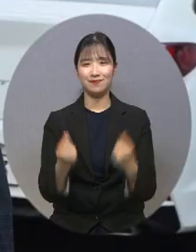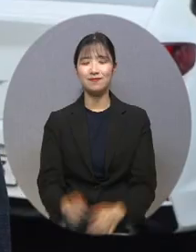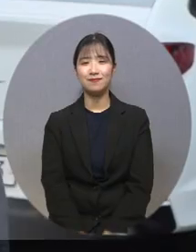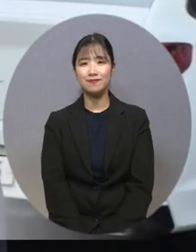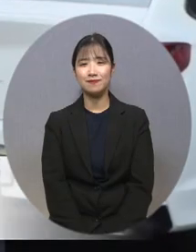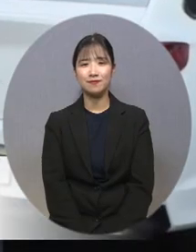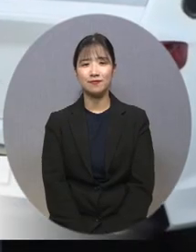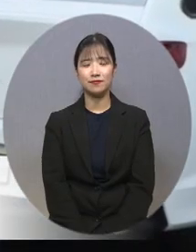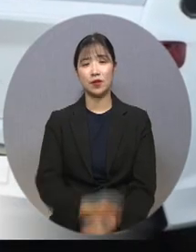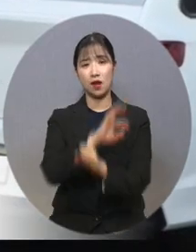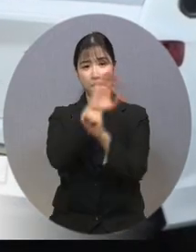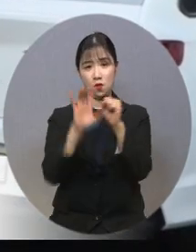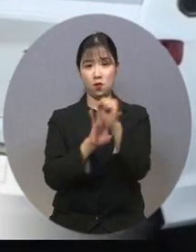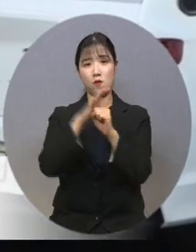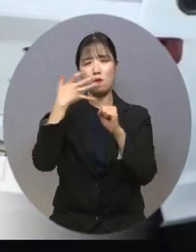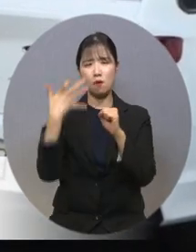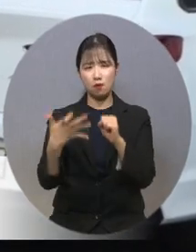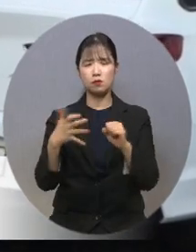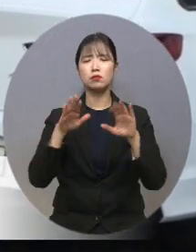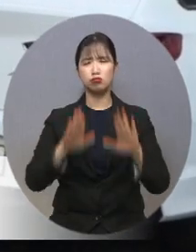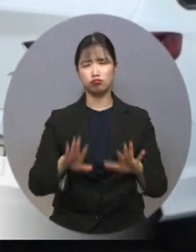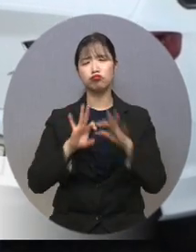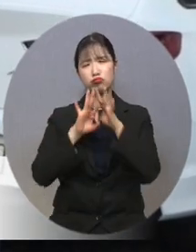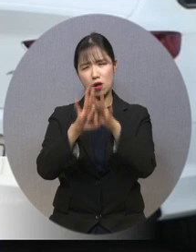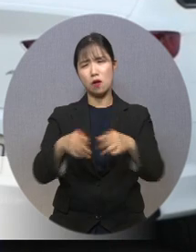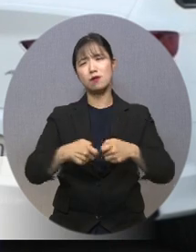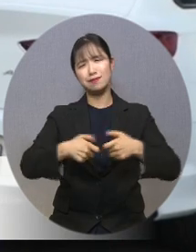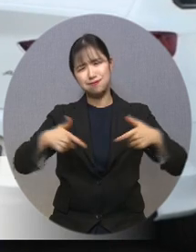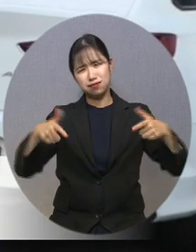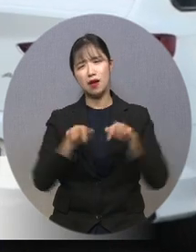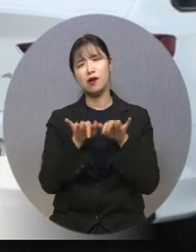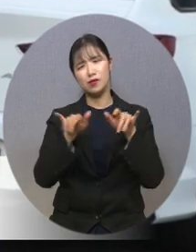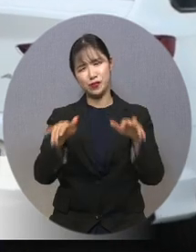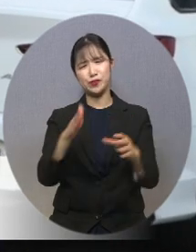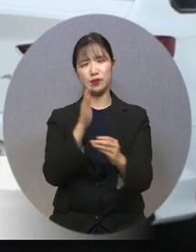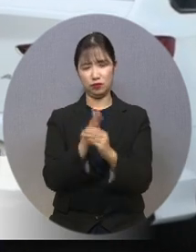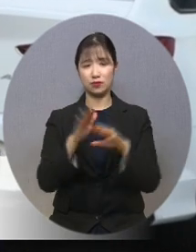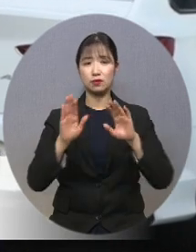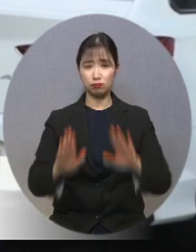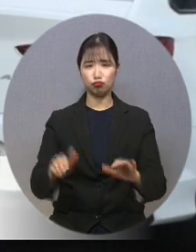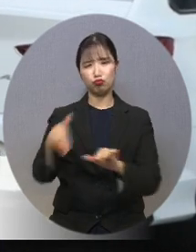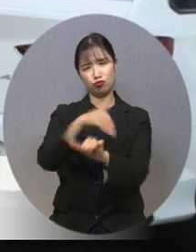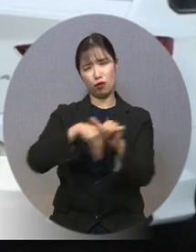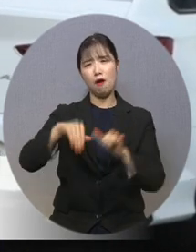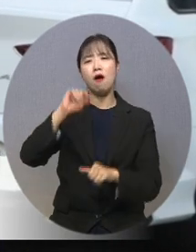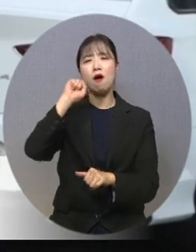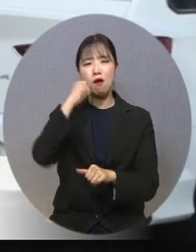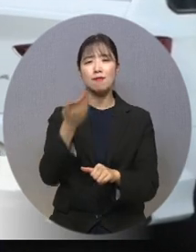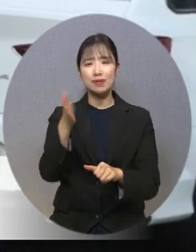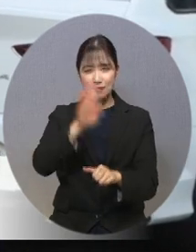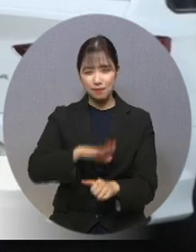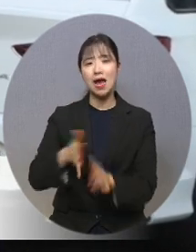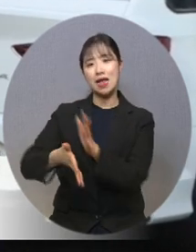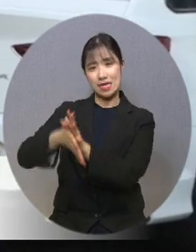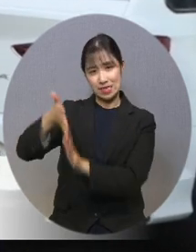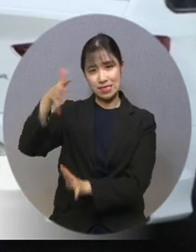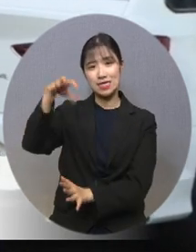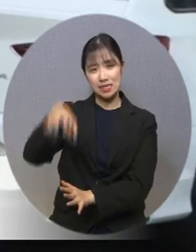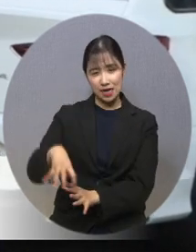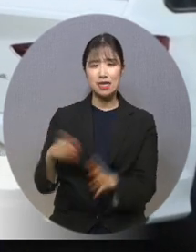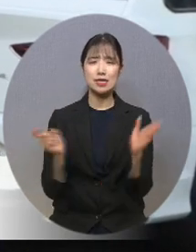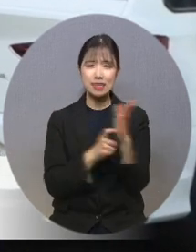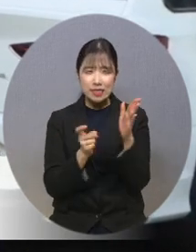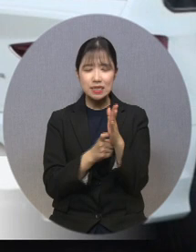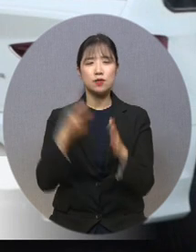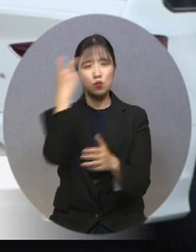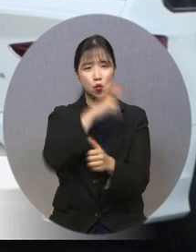결과입니다. 코로나19가 계속 확산되고 있습니다. 이렇게 어려운 시기에 적시에 그 시에서 감청으로